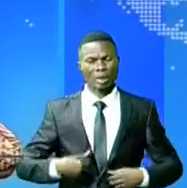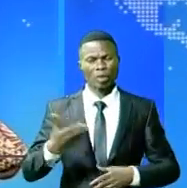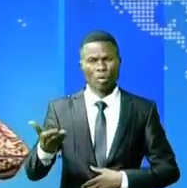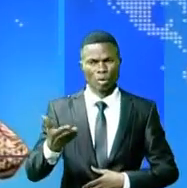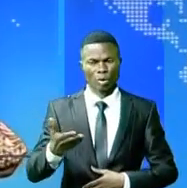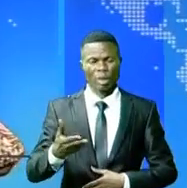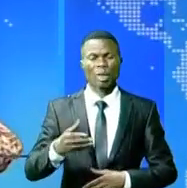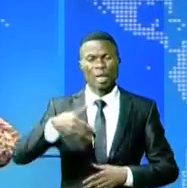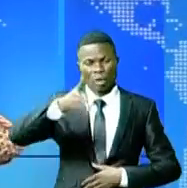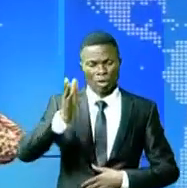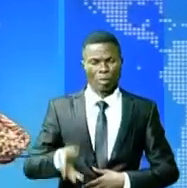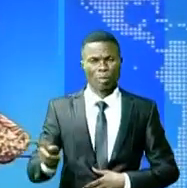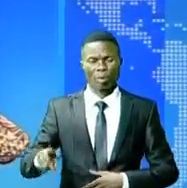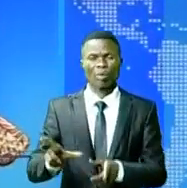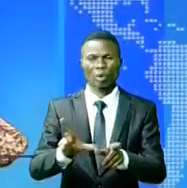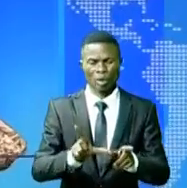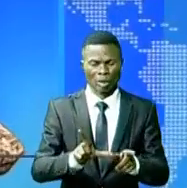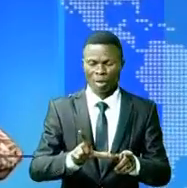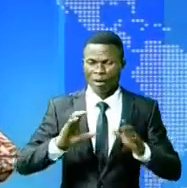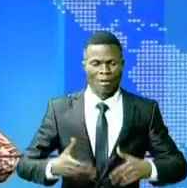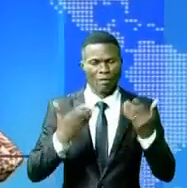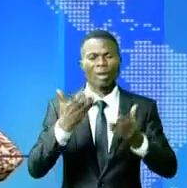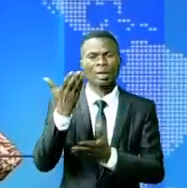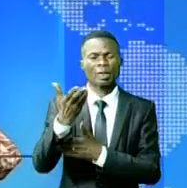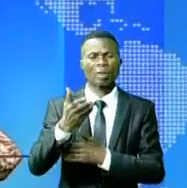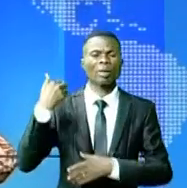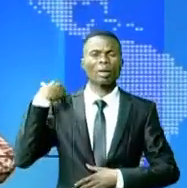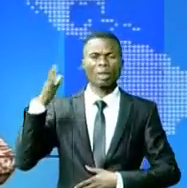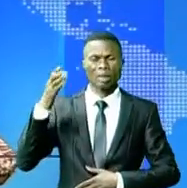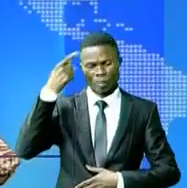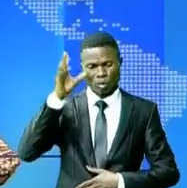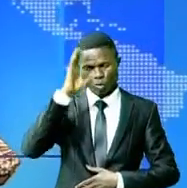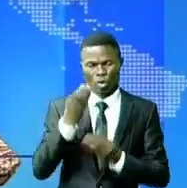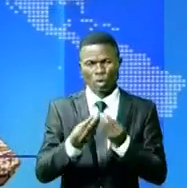Les écologistes de la province s'y sont levés et saisissent la justice pour